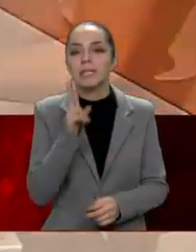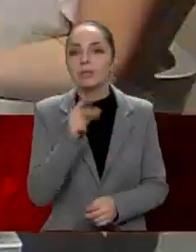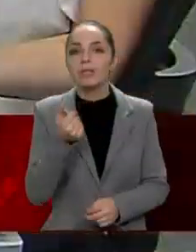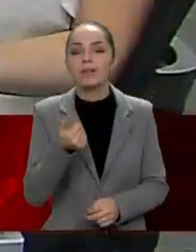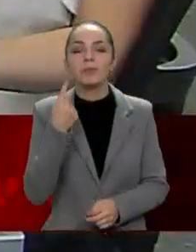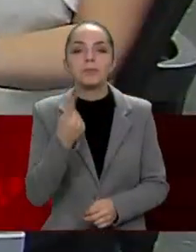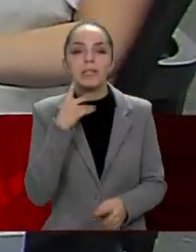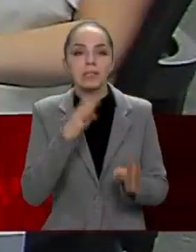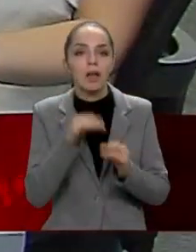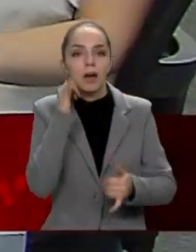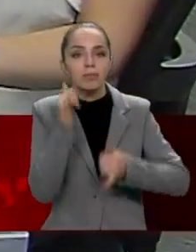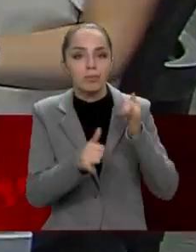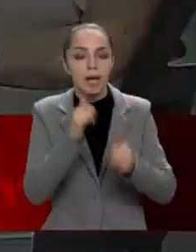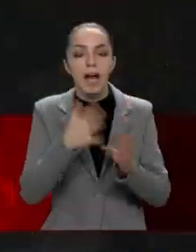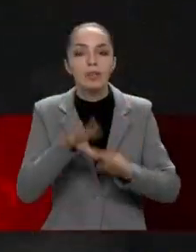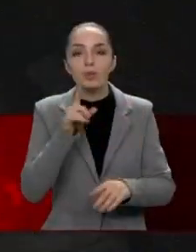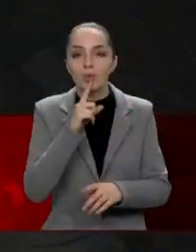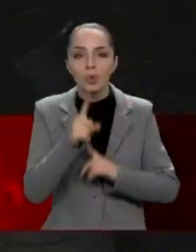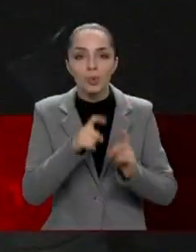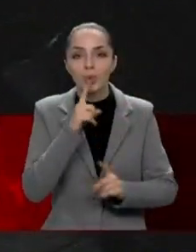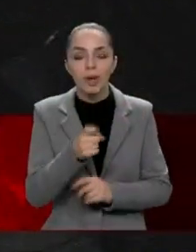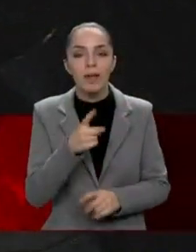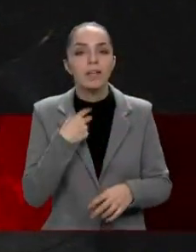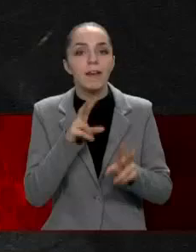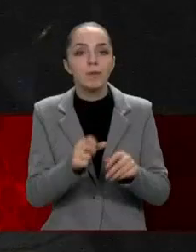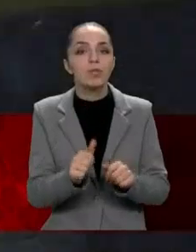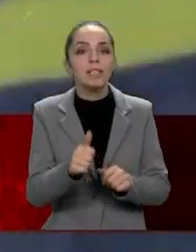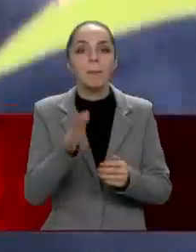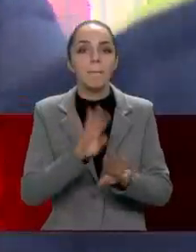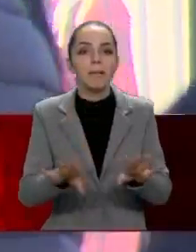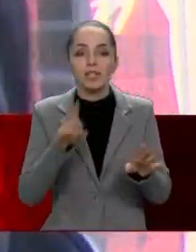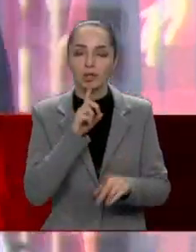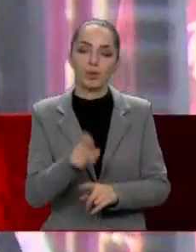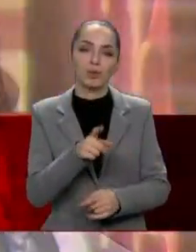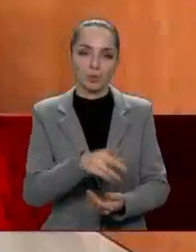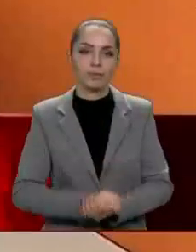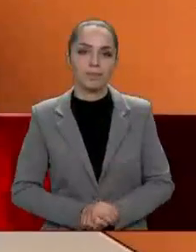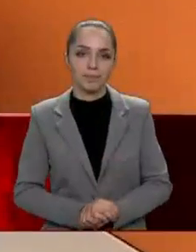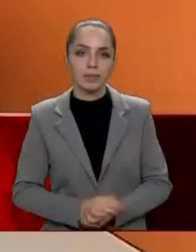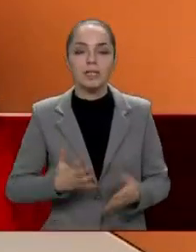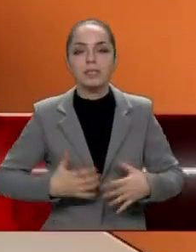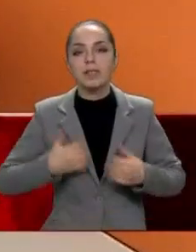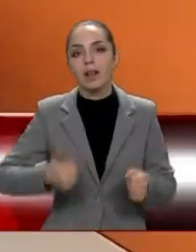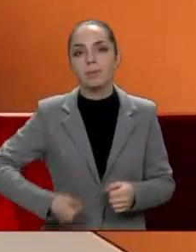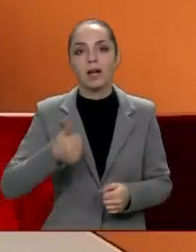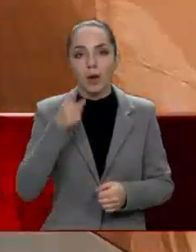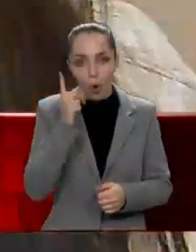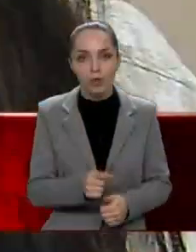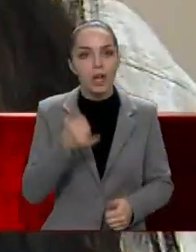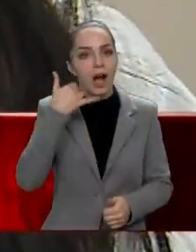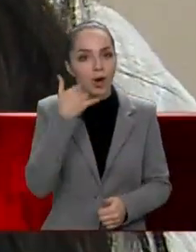aradı. En çok sorulan soruysa virüs ne zaman bitecek sorusuydu. Sağlık Bakanlığı önce